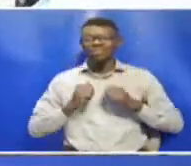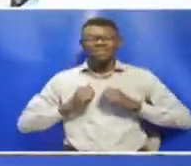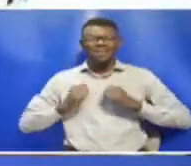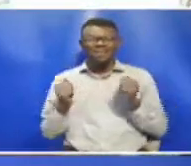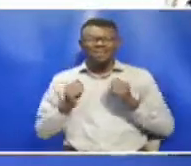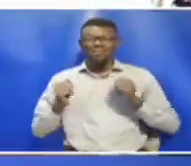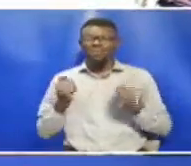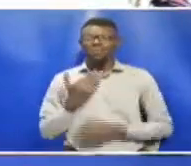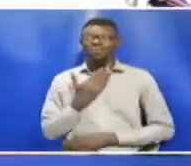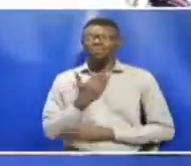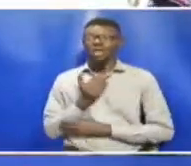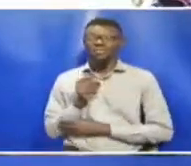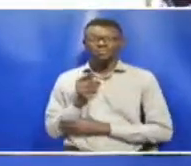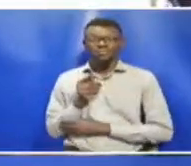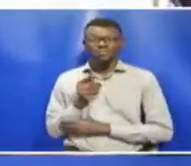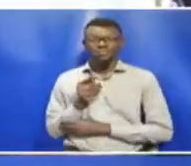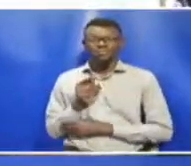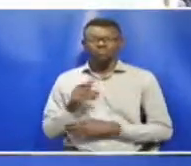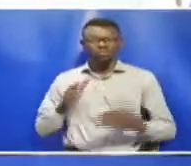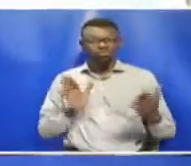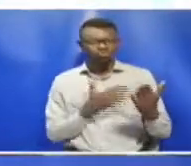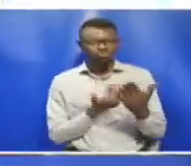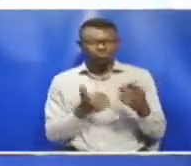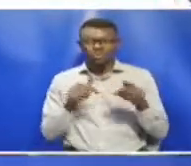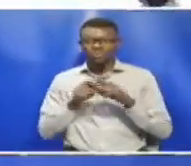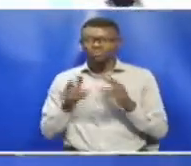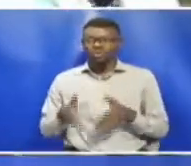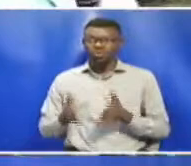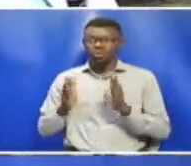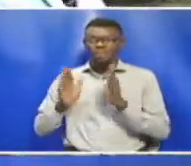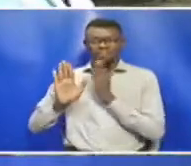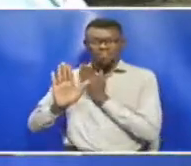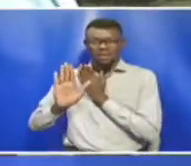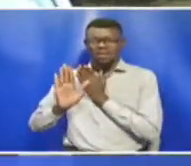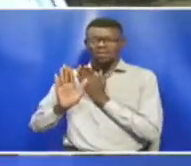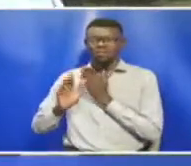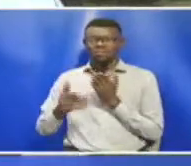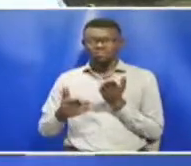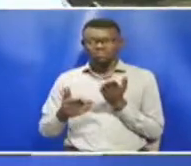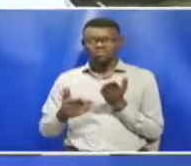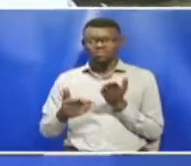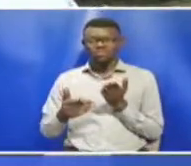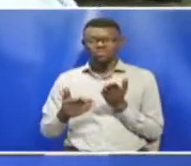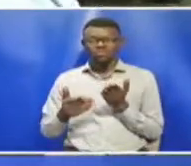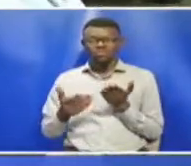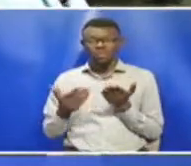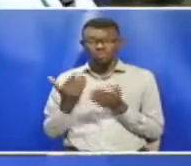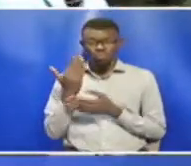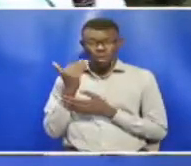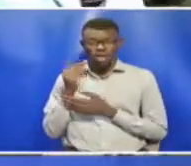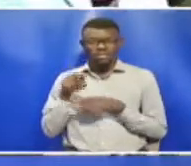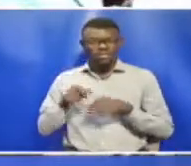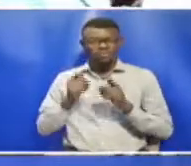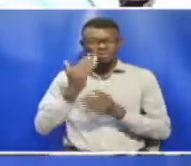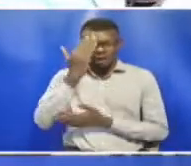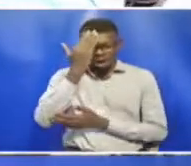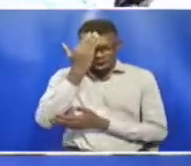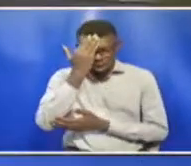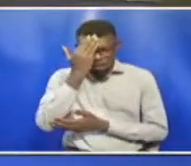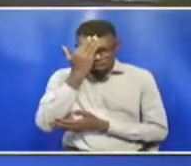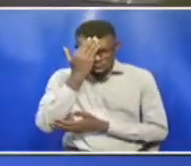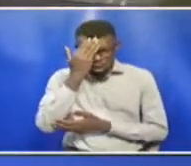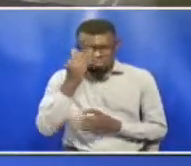waige hiyo mfano ya baba huyo mtakatifu, juu ni mpore na ni